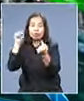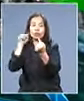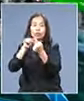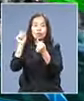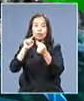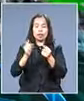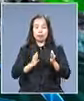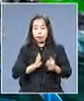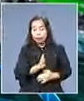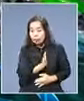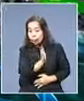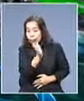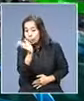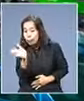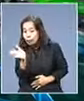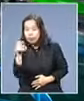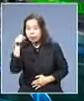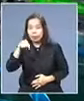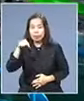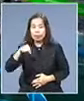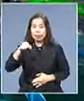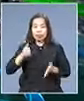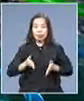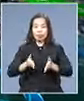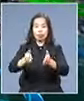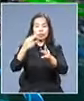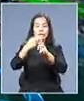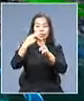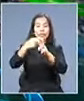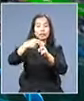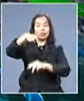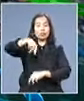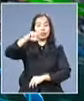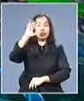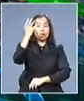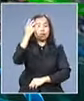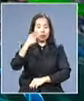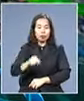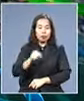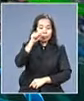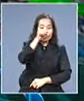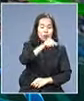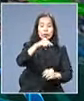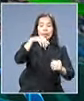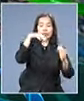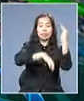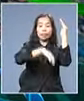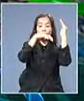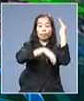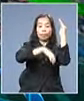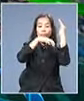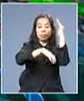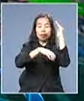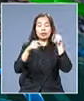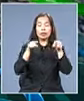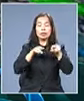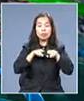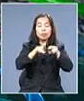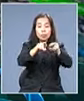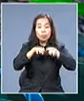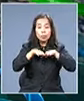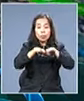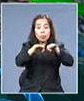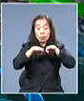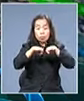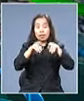องเดินทางจากลักษณะของถนนพิษณุโลกนะครับท่านผู้ชมดูนะครับเข้ามาทางหลานหลวงนี่คือวันเวย์นะครับท่านผู้ชมคงจะคุ้นเคยอยู่แล้วนะครับจากนั้นถ้าท่านจะเ